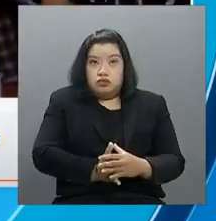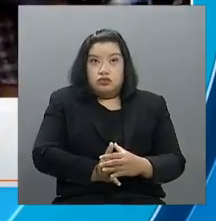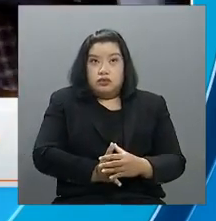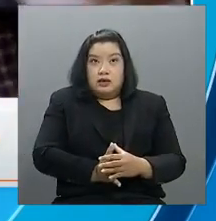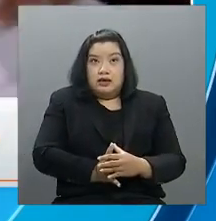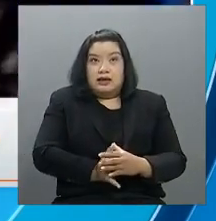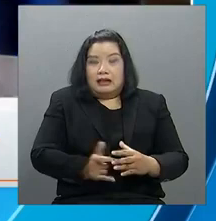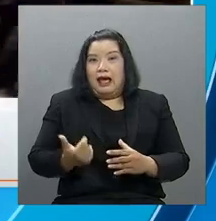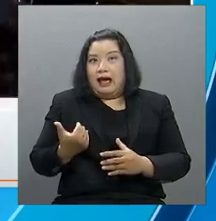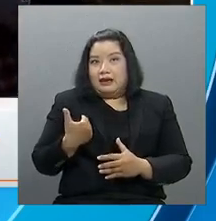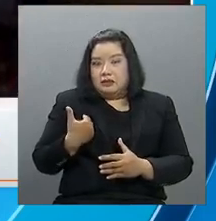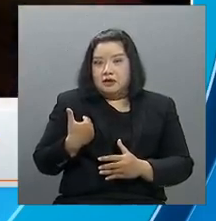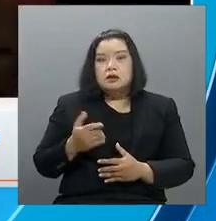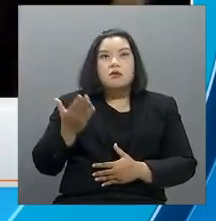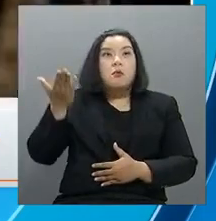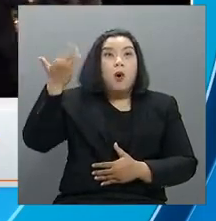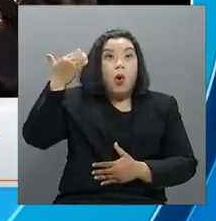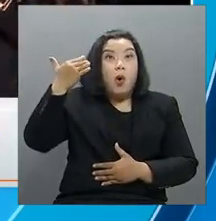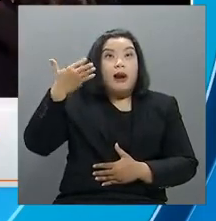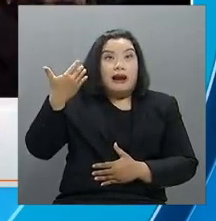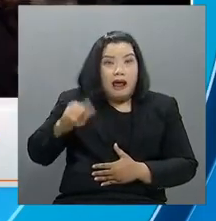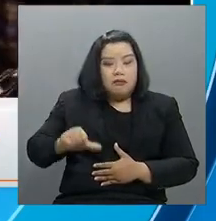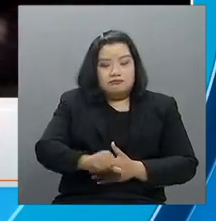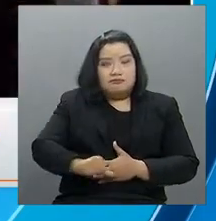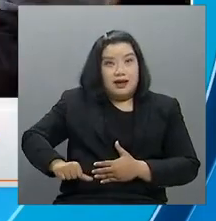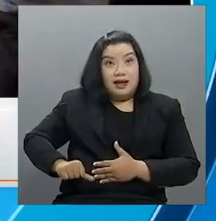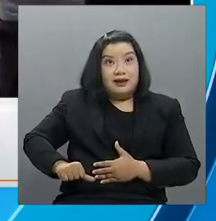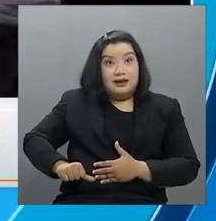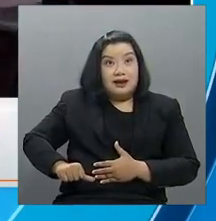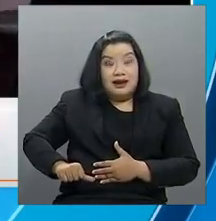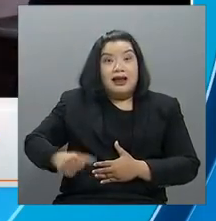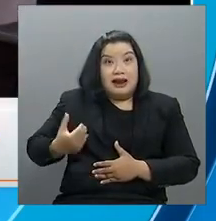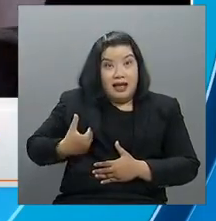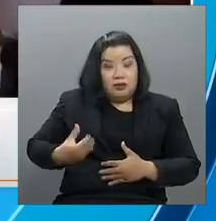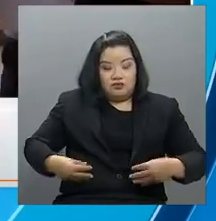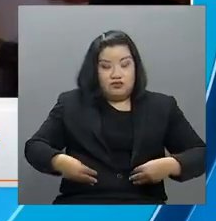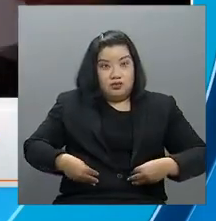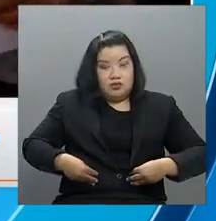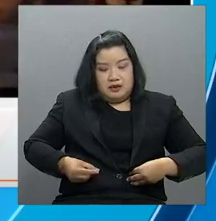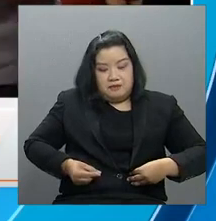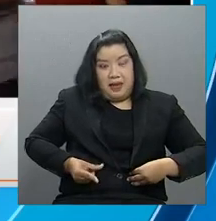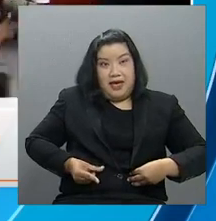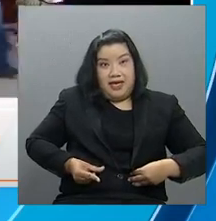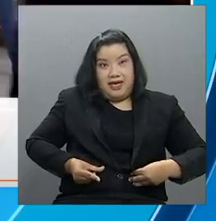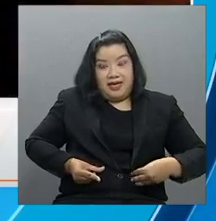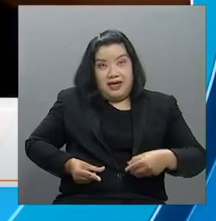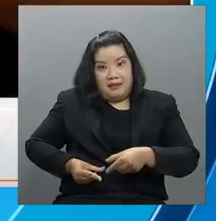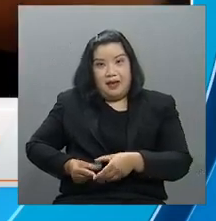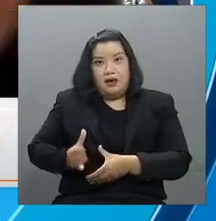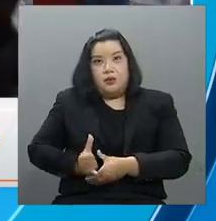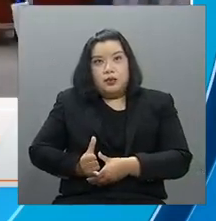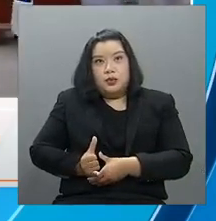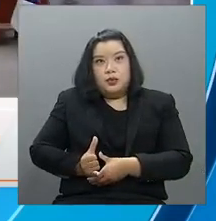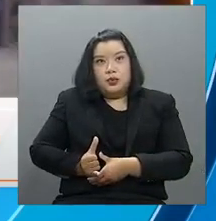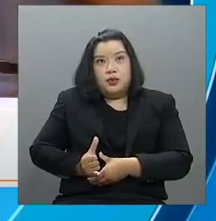นเคยผ่าตัดบางอย่างแล้วทำให้มดลูกนั้นเนี่ยมีการปริแตกแล้วตัวอ่อนเลยหลุดไปทางช่องทางนั้นหรือว่ารกเกาะทะลุออกไปแล้วก็เ